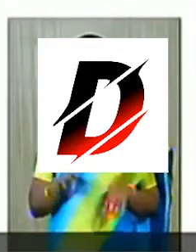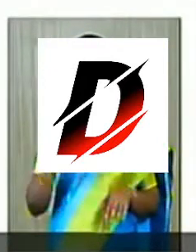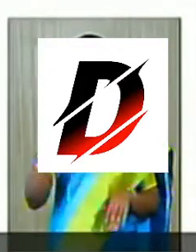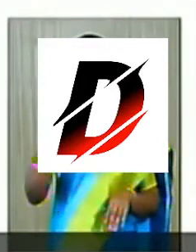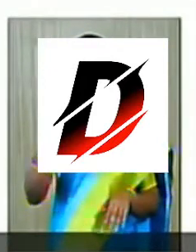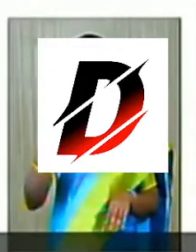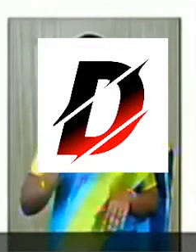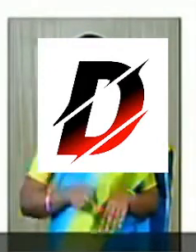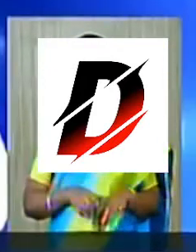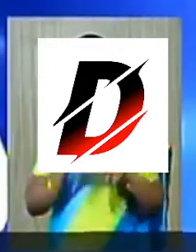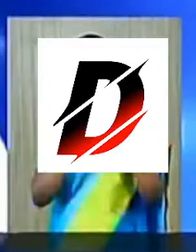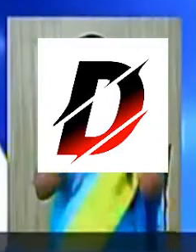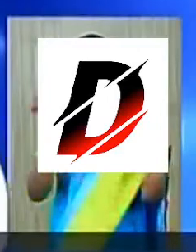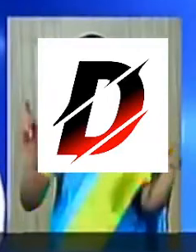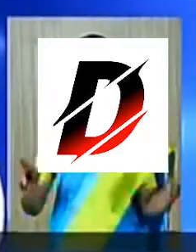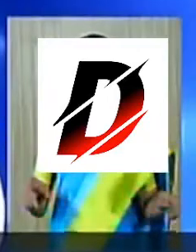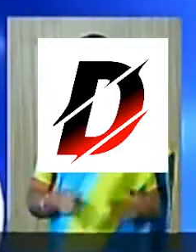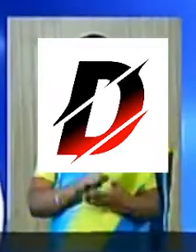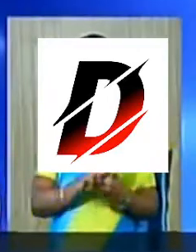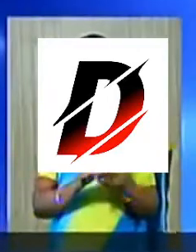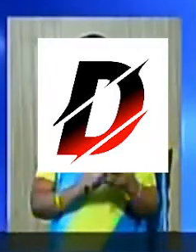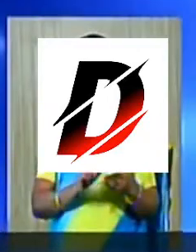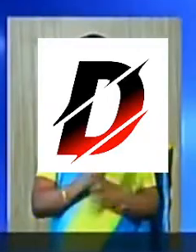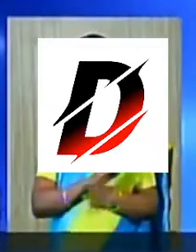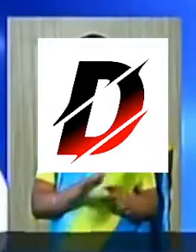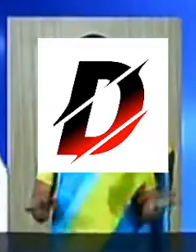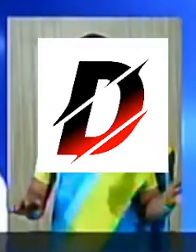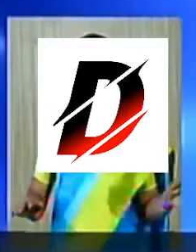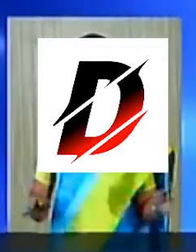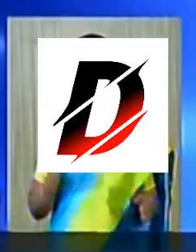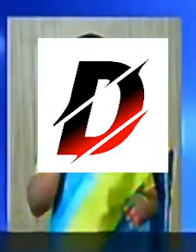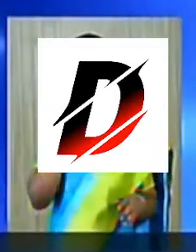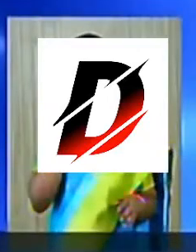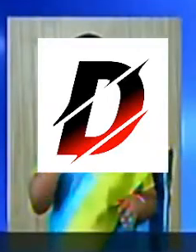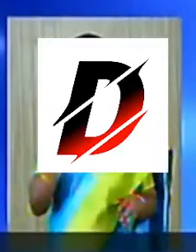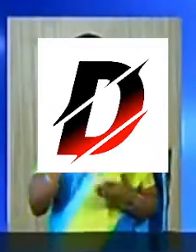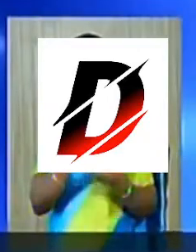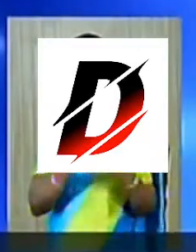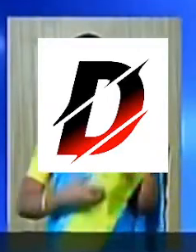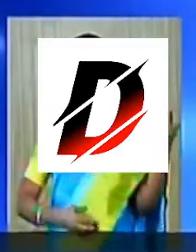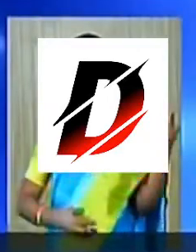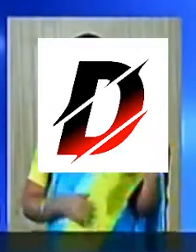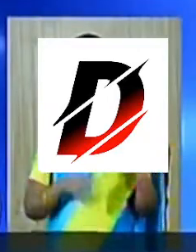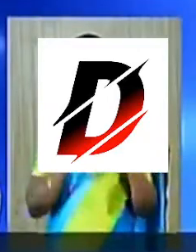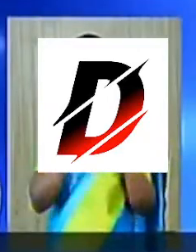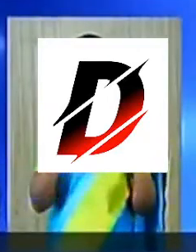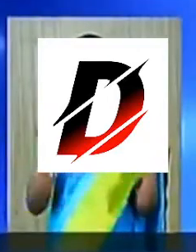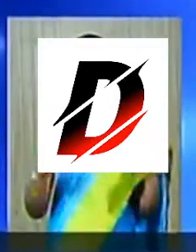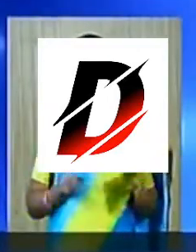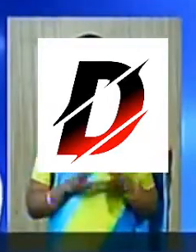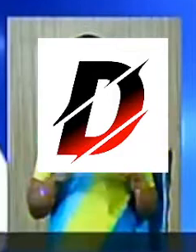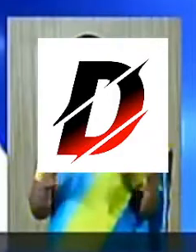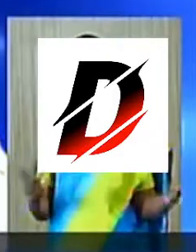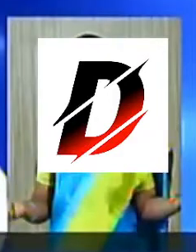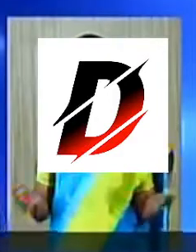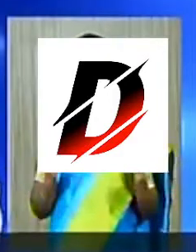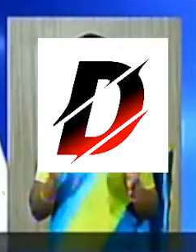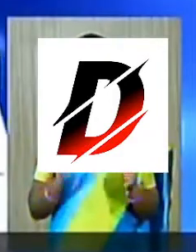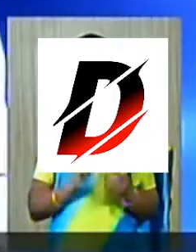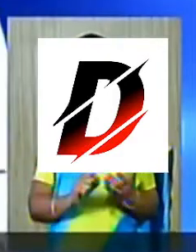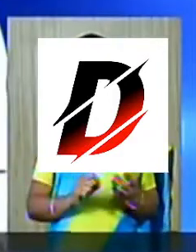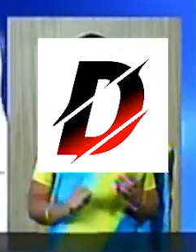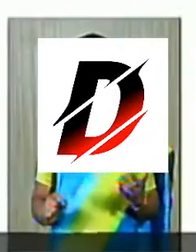வேலை முடிஞ்சது இதுக்கப்புறம் நான் என்ன உங்களுக்கு அந்த ஷார்ட்கட் ஐடியா அதை பார்க்கலாமா போ இந்த டேபிள் இல்லாம எப்படி ஷார்ட் ஆப்